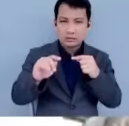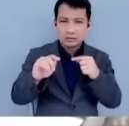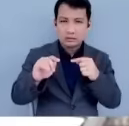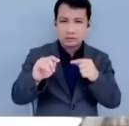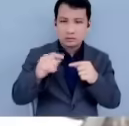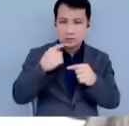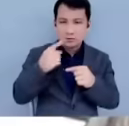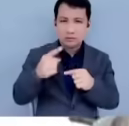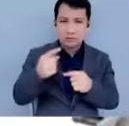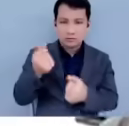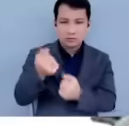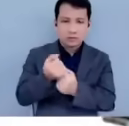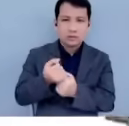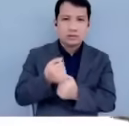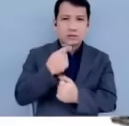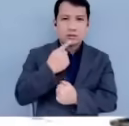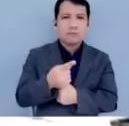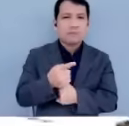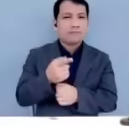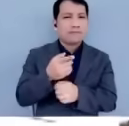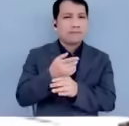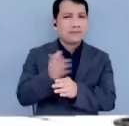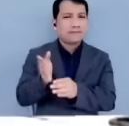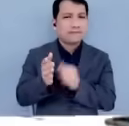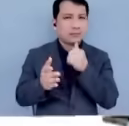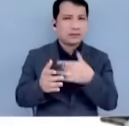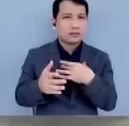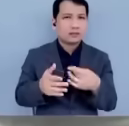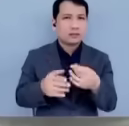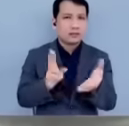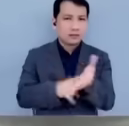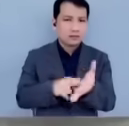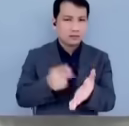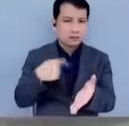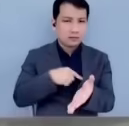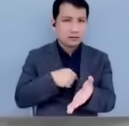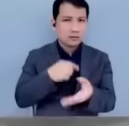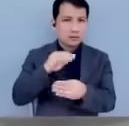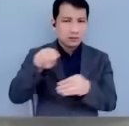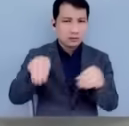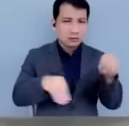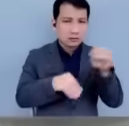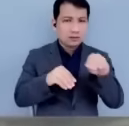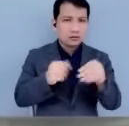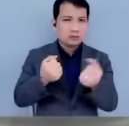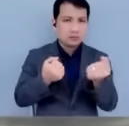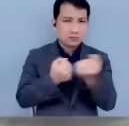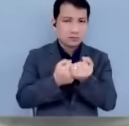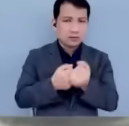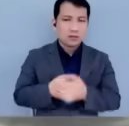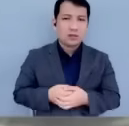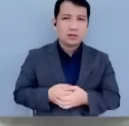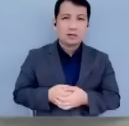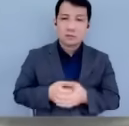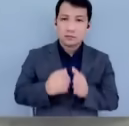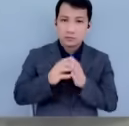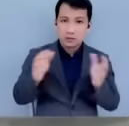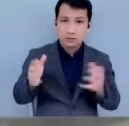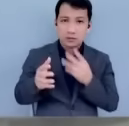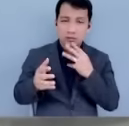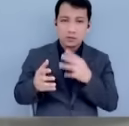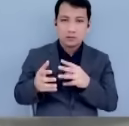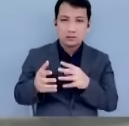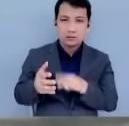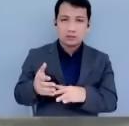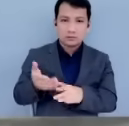ng suporta Mukhang hindi raw siya gustong papirmahin sa umiikot na statement of support ang mas malala sabi pa ni Estrada